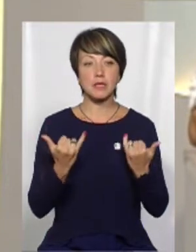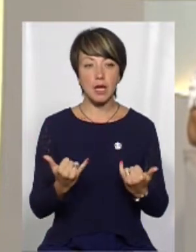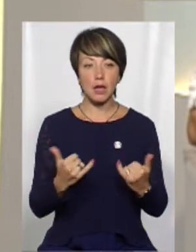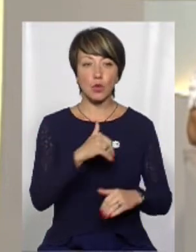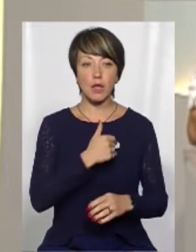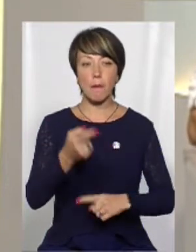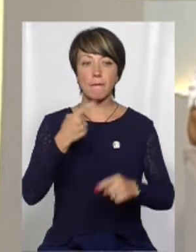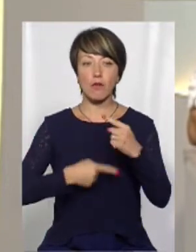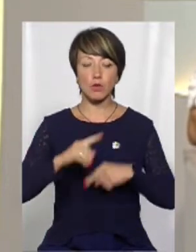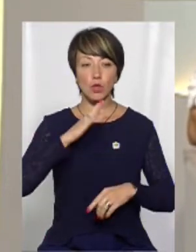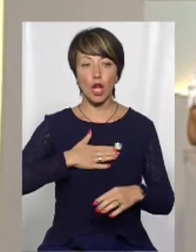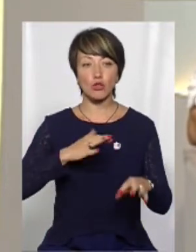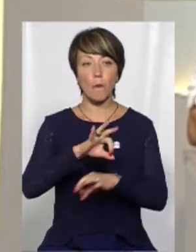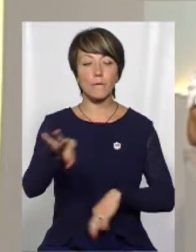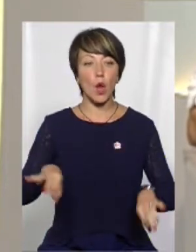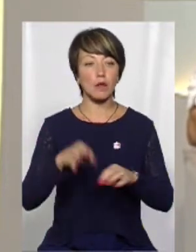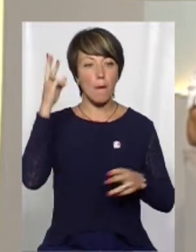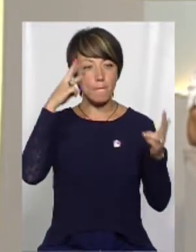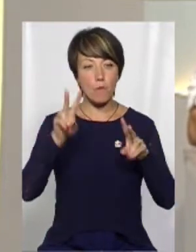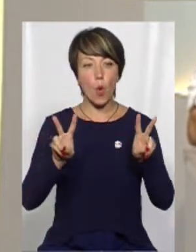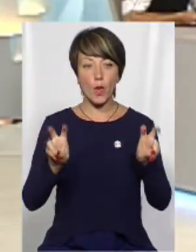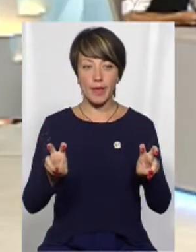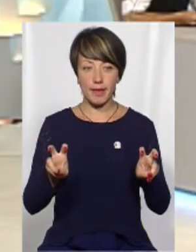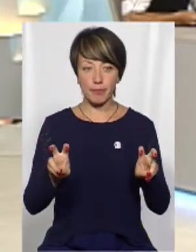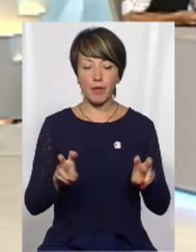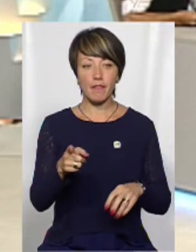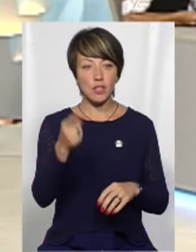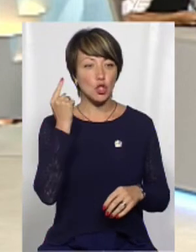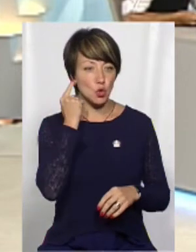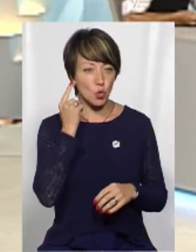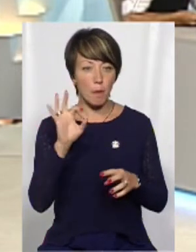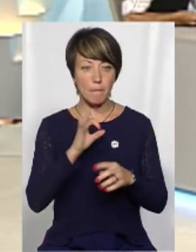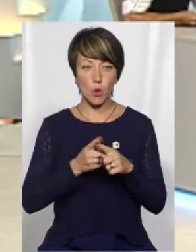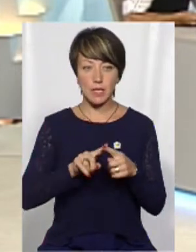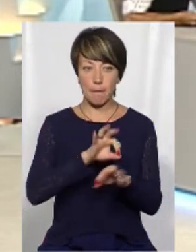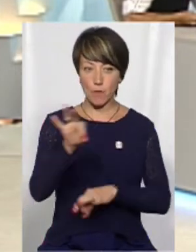би повернутися до нашого проєкту «Модні». Жозе, ви чули про цей проєкт?